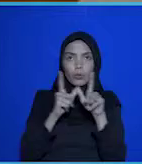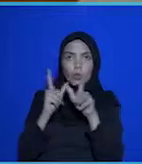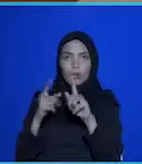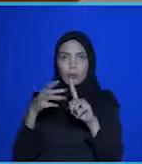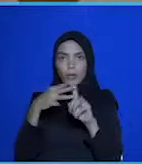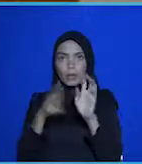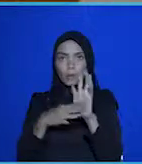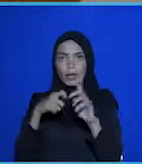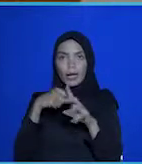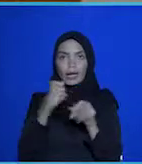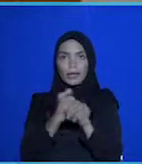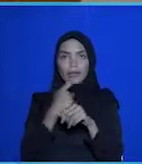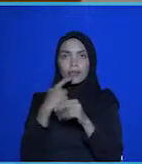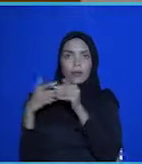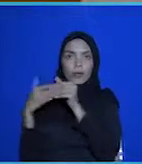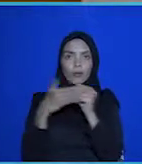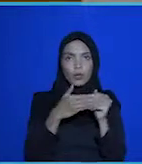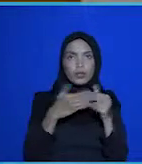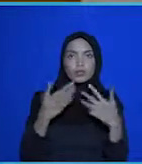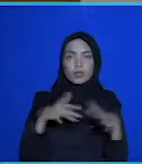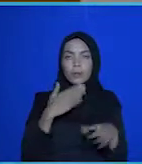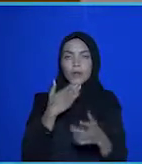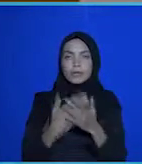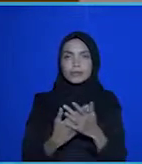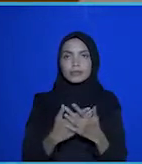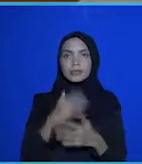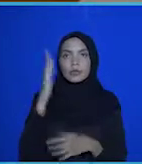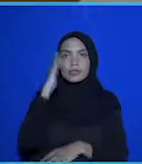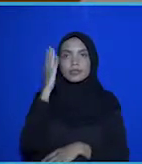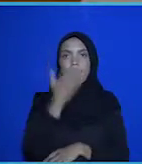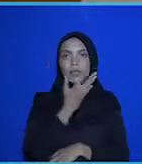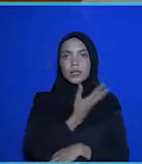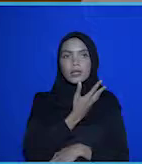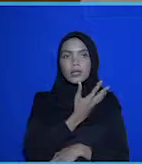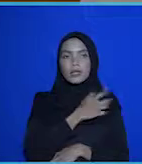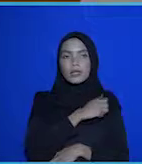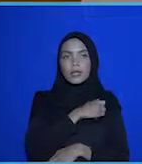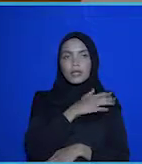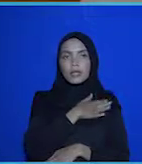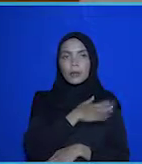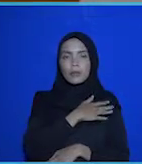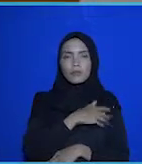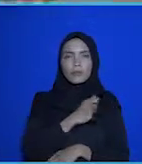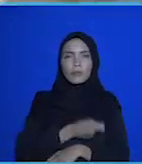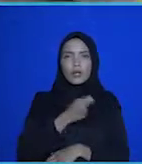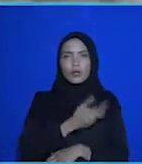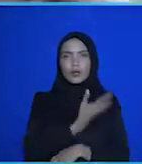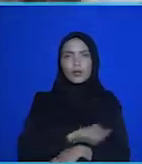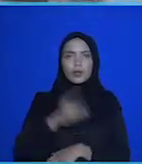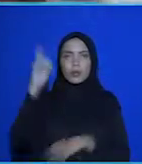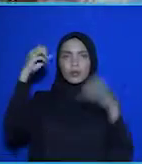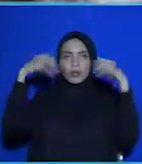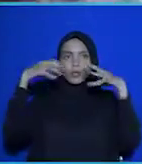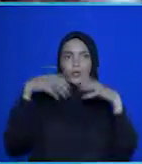di websitenya BMKG. Demikian, terima kasih. Wassalamualaikum warahmatullahi wabarakatuh. Waalaikumsalam. Kita berikan